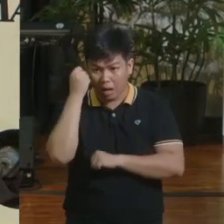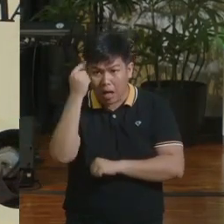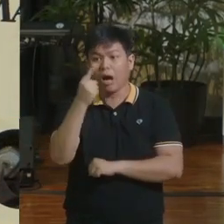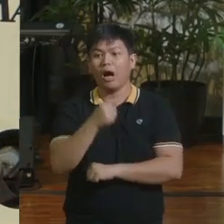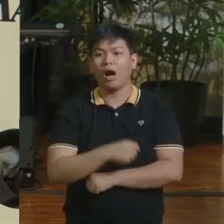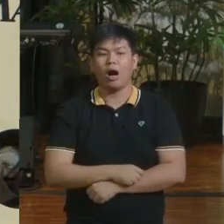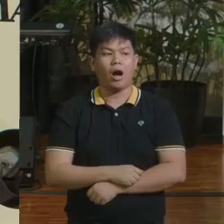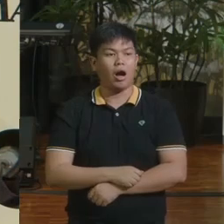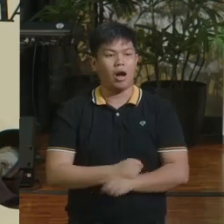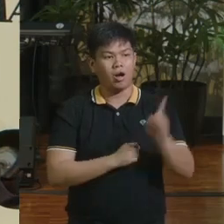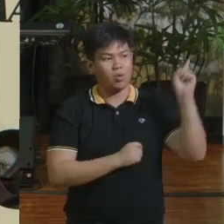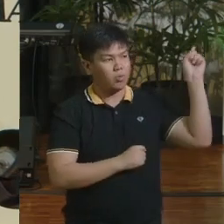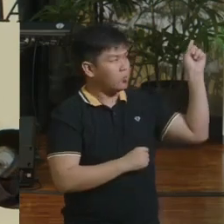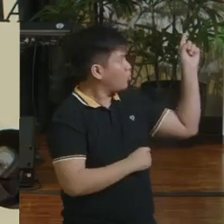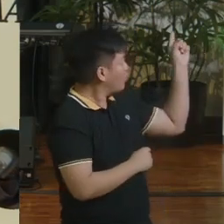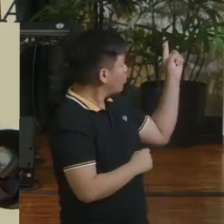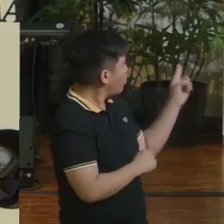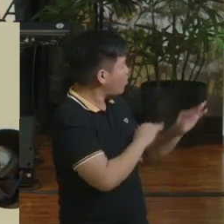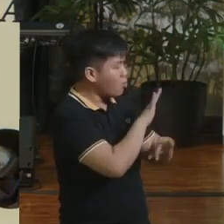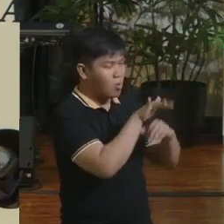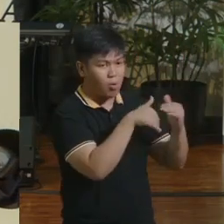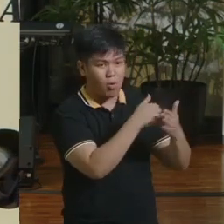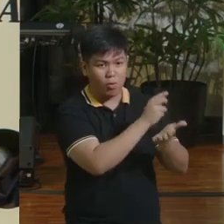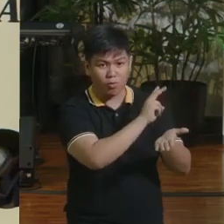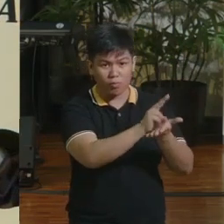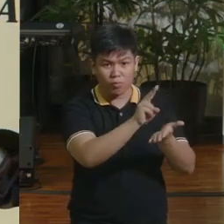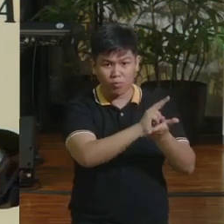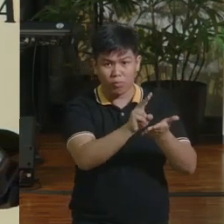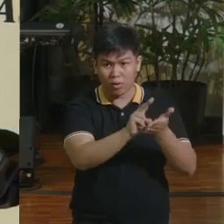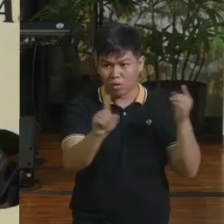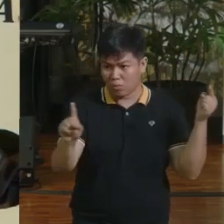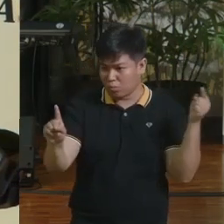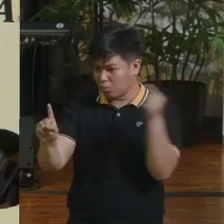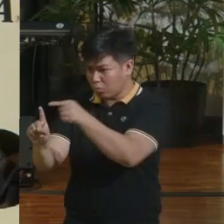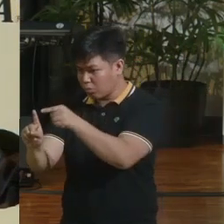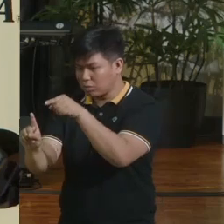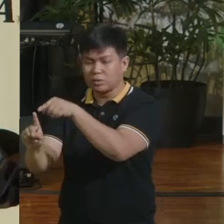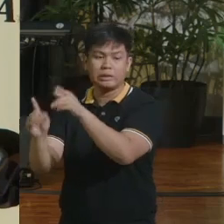si Jesus ang Mesias.